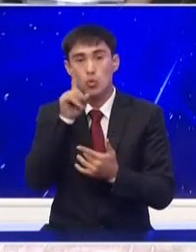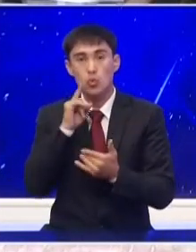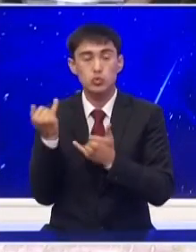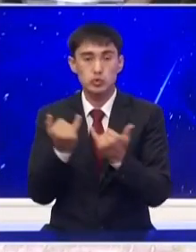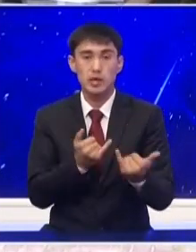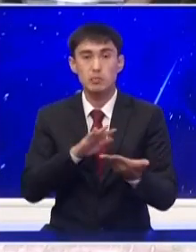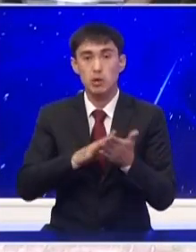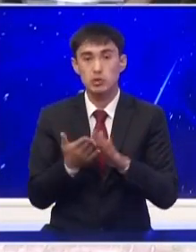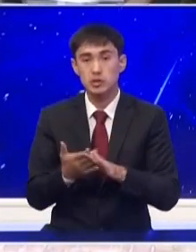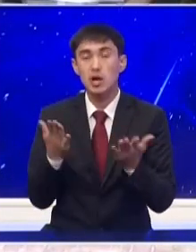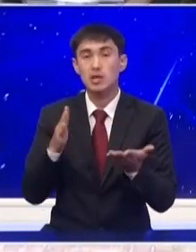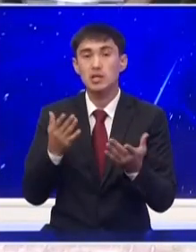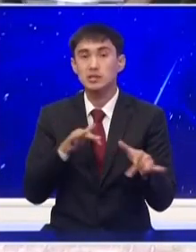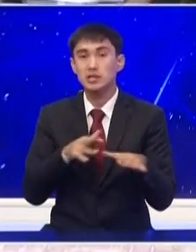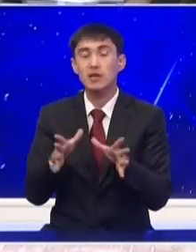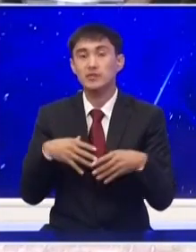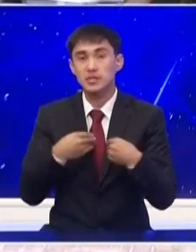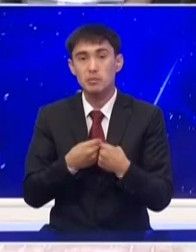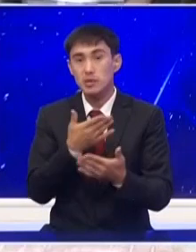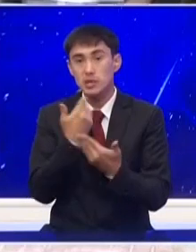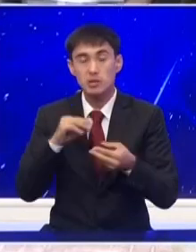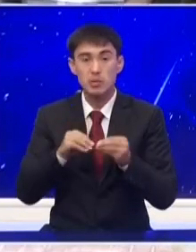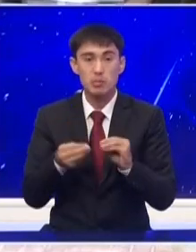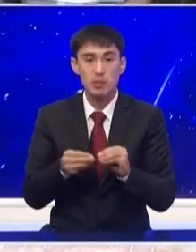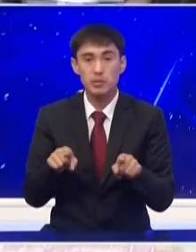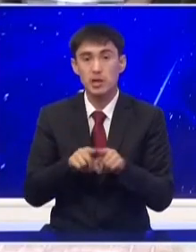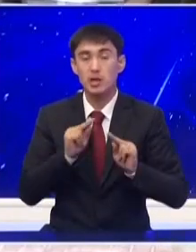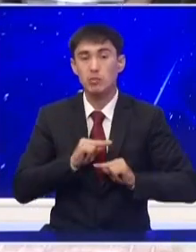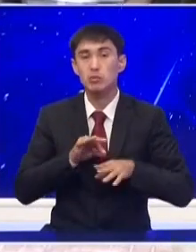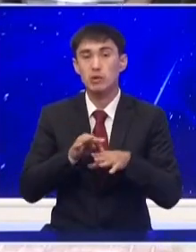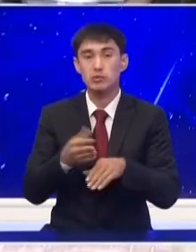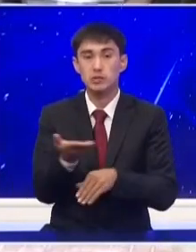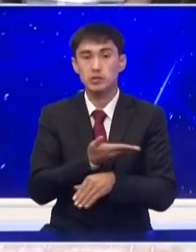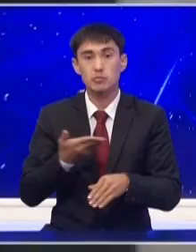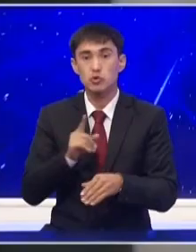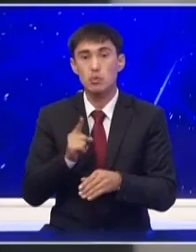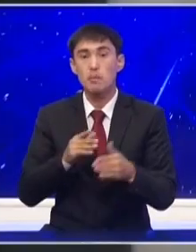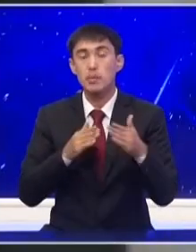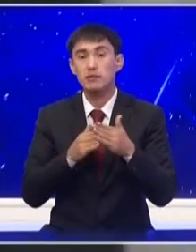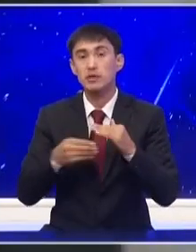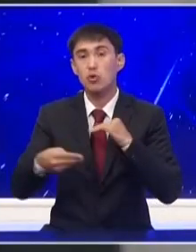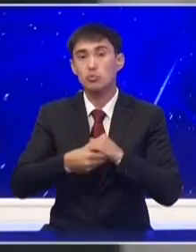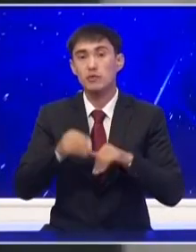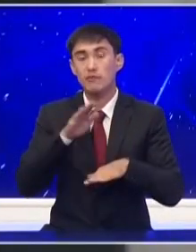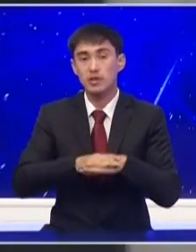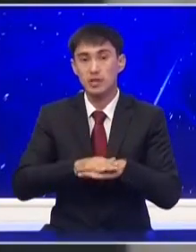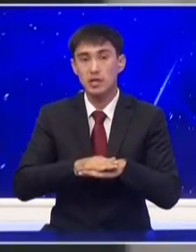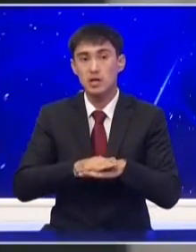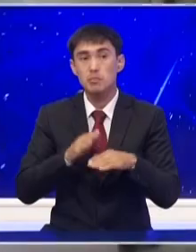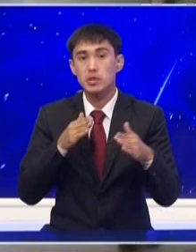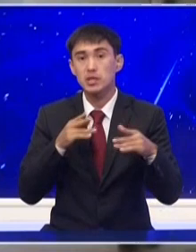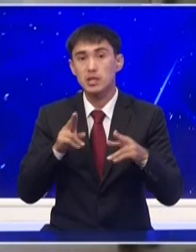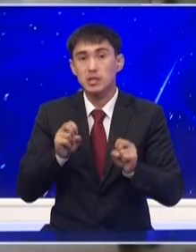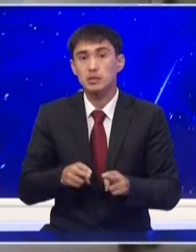текущее положение? Как обстоят дела в семьях? Нет ли каких проблем? Такая работа проводится нами для того, чтобы предотвратить коррупционные факты, предостеречь